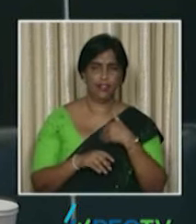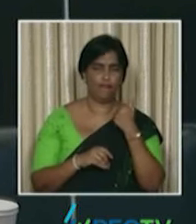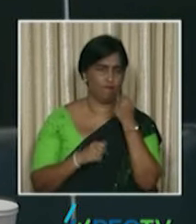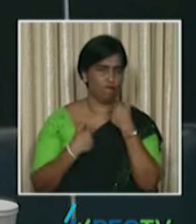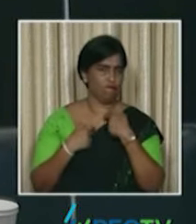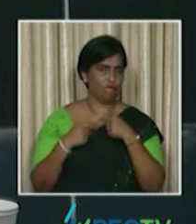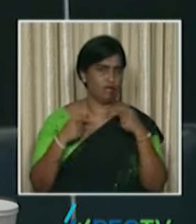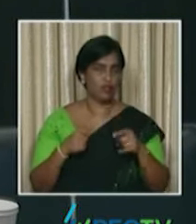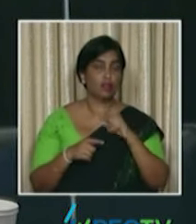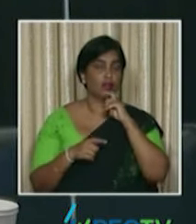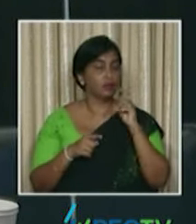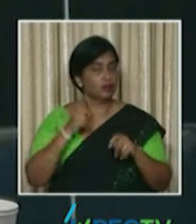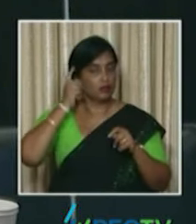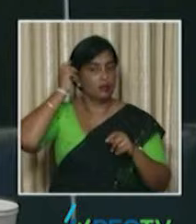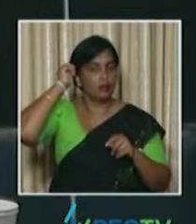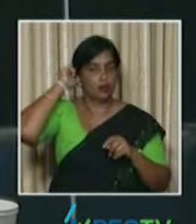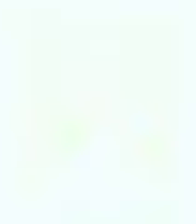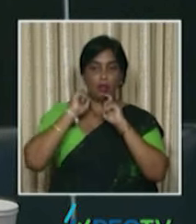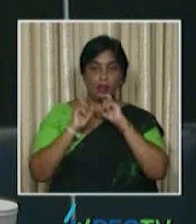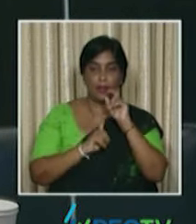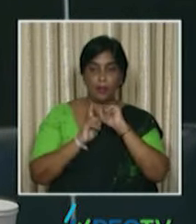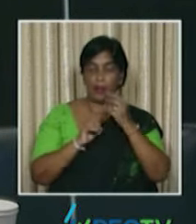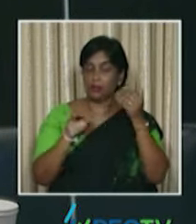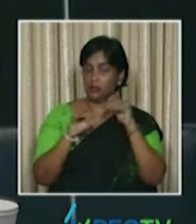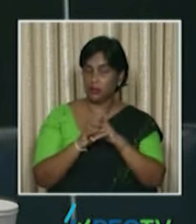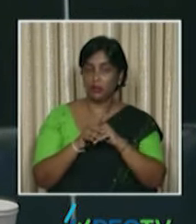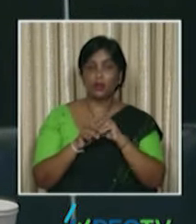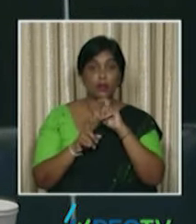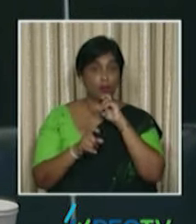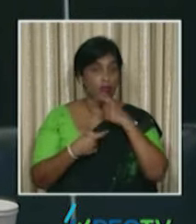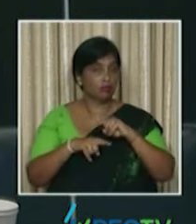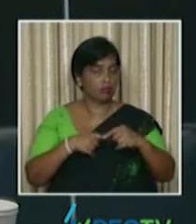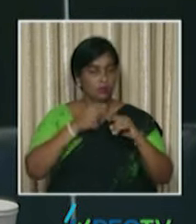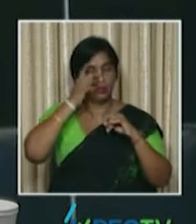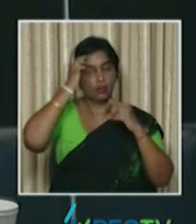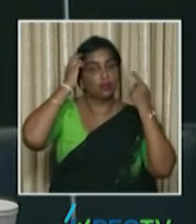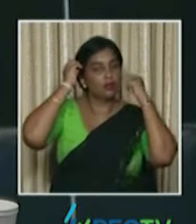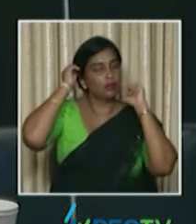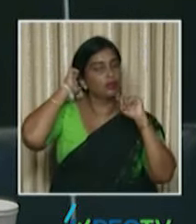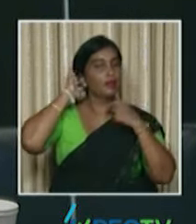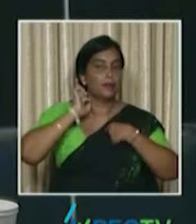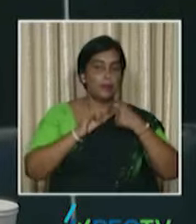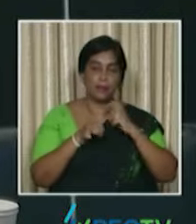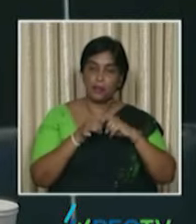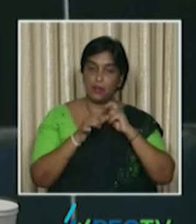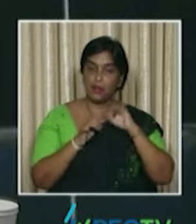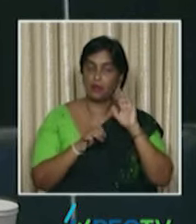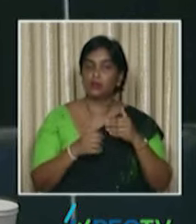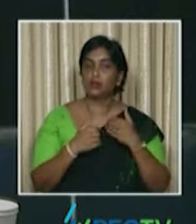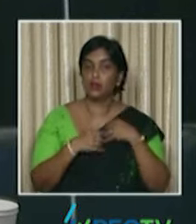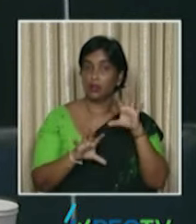වෙනවා. විනිශ්චයකාරතුමාලා පාර්ලිමේන්තුවට ගෙනල්ලා මේ නඩුව ඇසීම සම්බන්ධයෙන් ඒවා ප්‍රශ්න කරන්නට තරම්